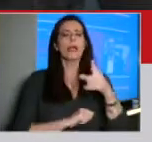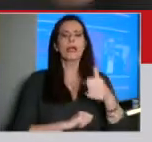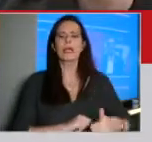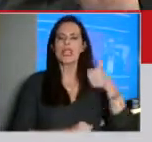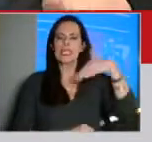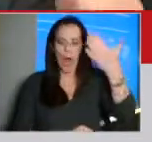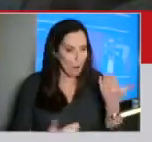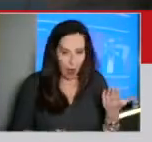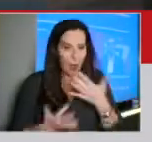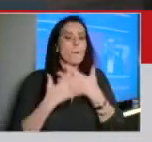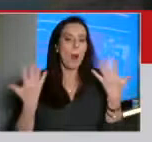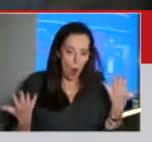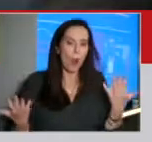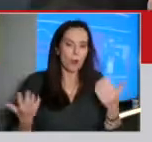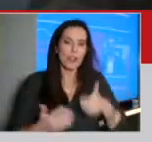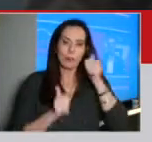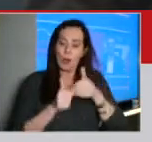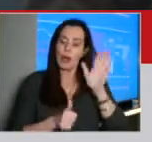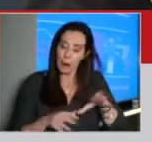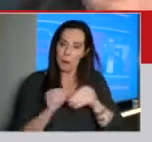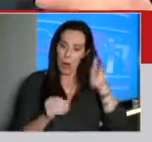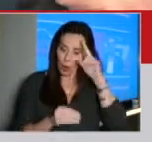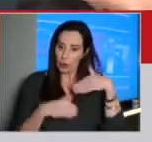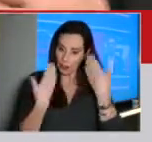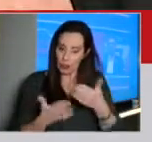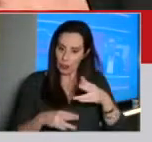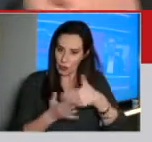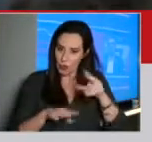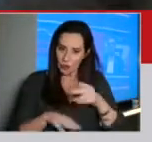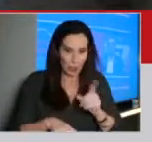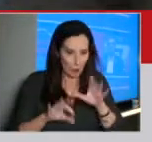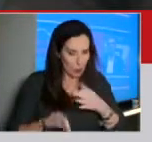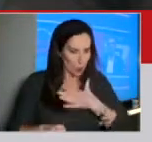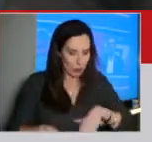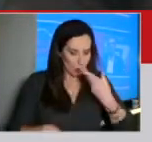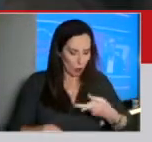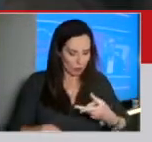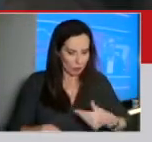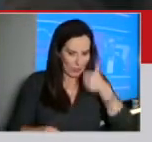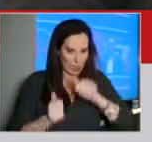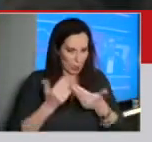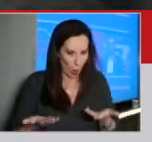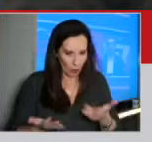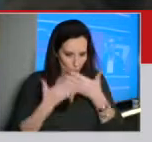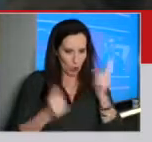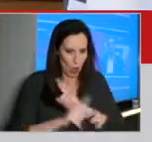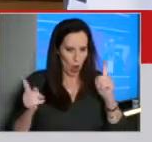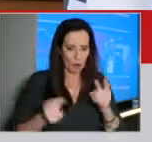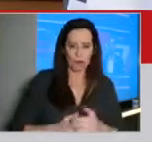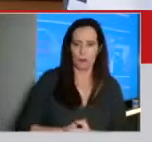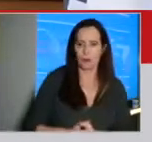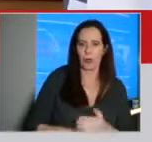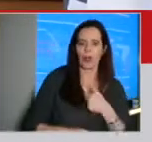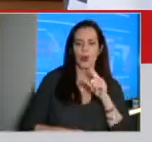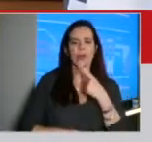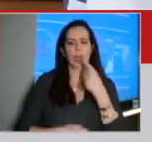הבא. הרי ברור שמירי רגב, גם אם הליכוד יאפשר לה להיות שרה, היא לא ממש תרצה להיות שרת הספורט. קודם כל אני